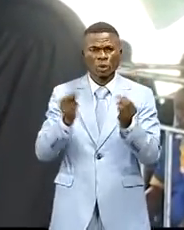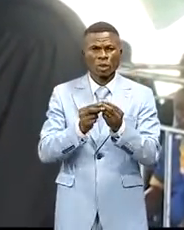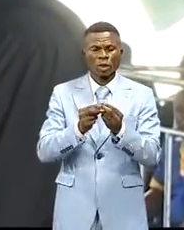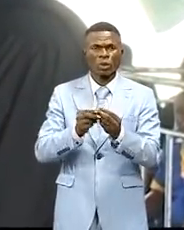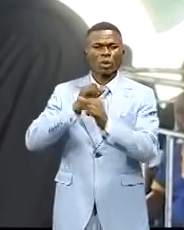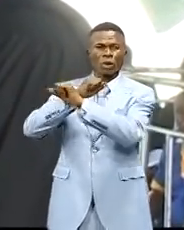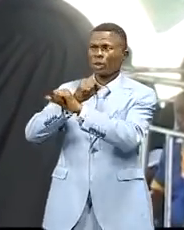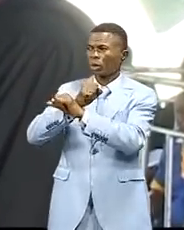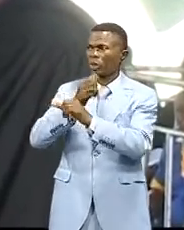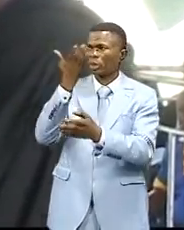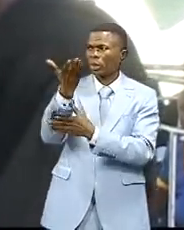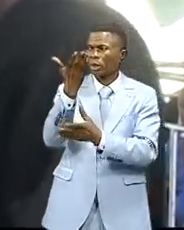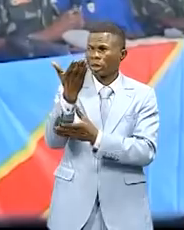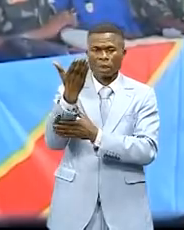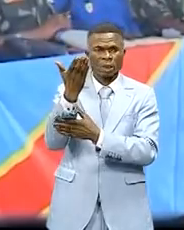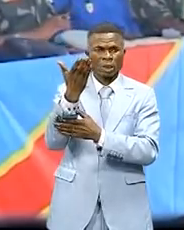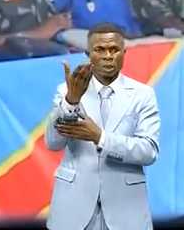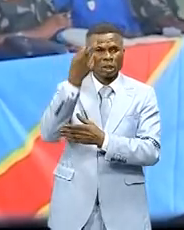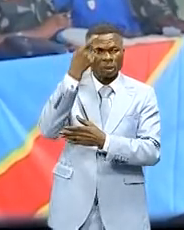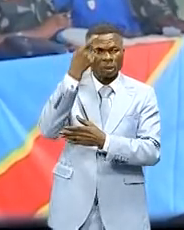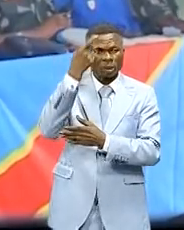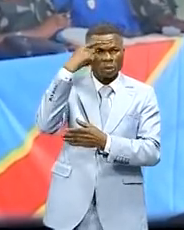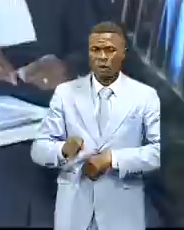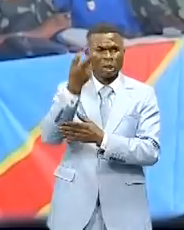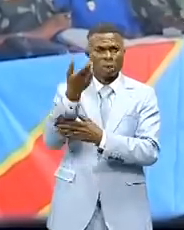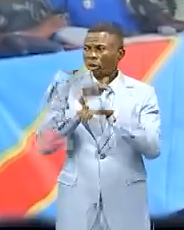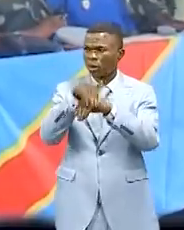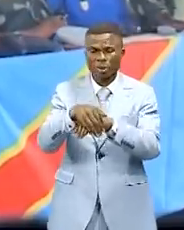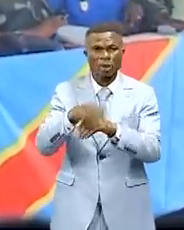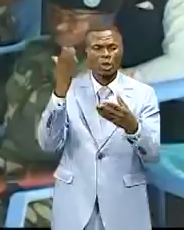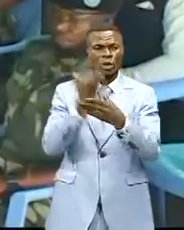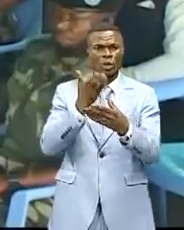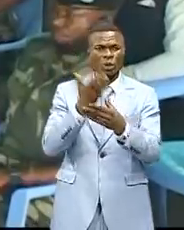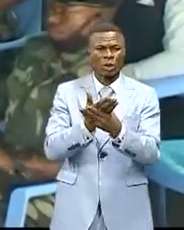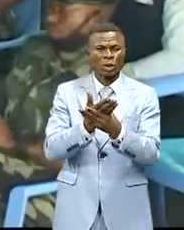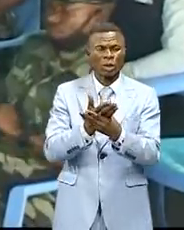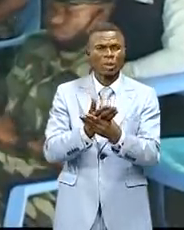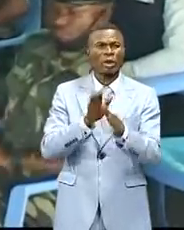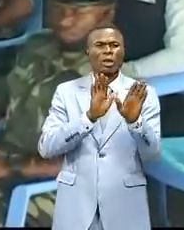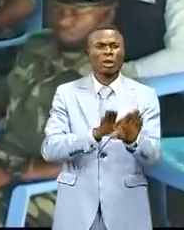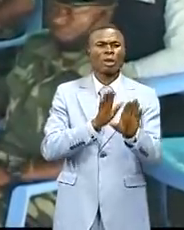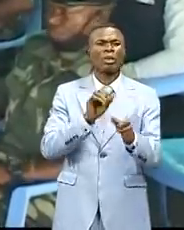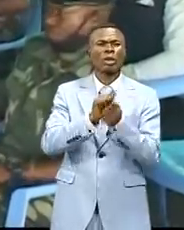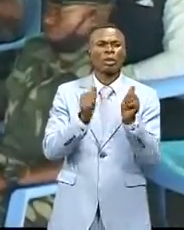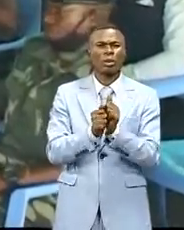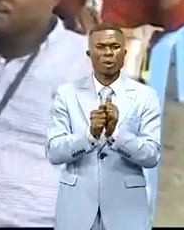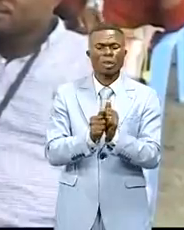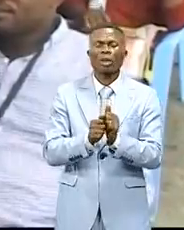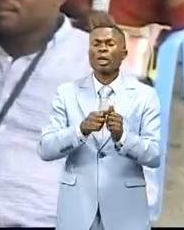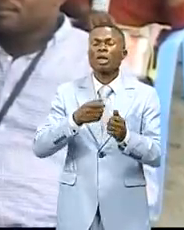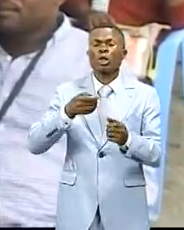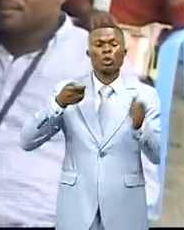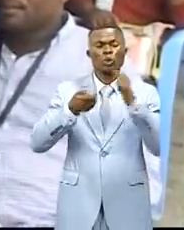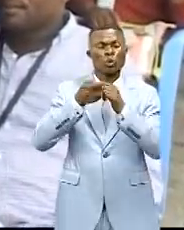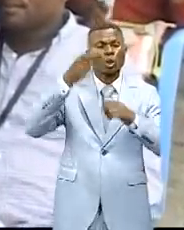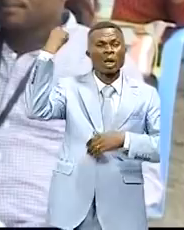en solliciter une remise pour bien s'imprégner du dossier et d'en donner qu'il s'agit d'un crime international a